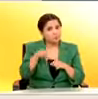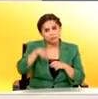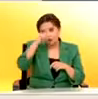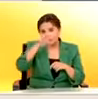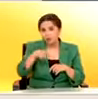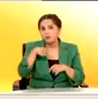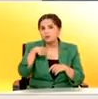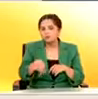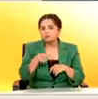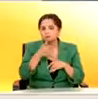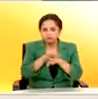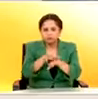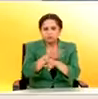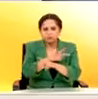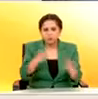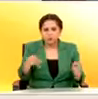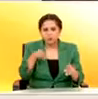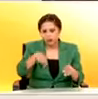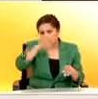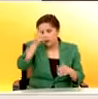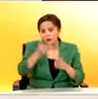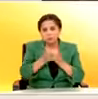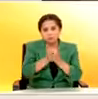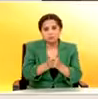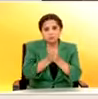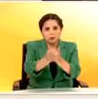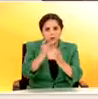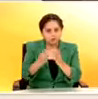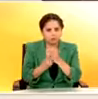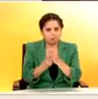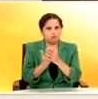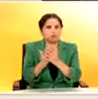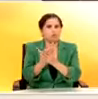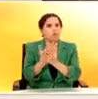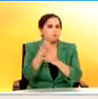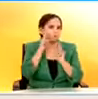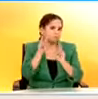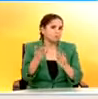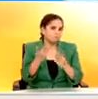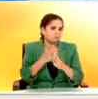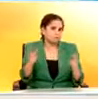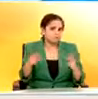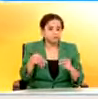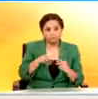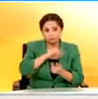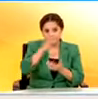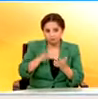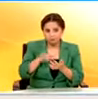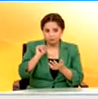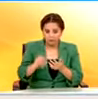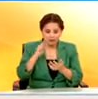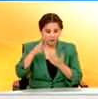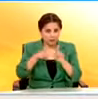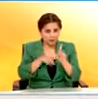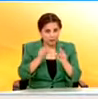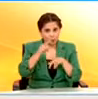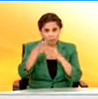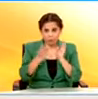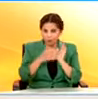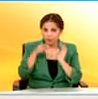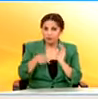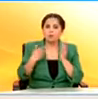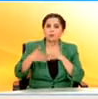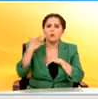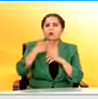मैरीटाइम हिस्ट्री और इंडियन नेवी के इवोल्यूशन को देखा जा सकता है। श्री विजयपुरम, जिसे पहले